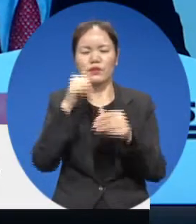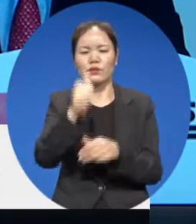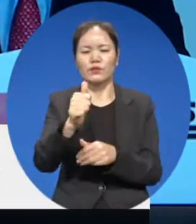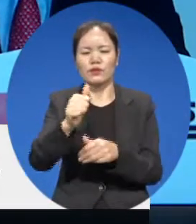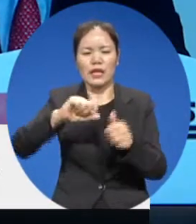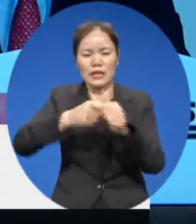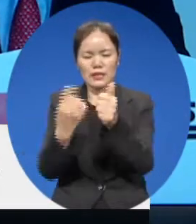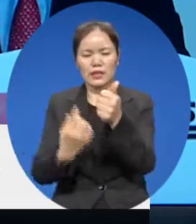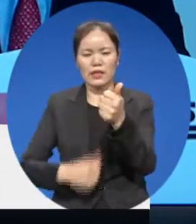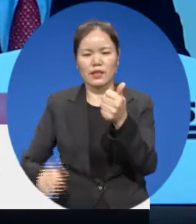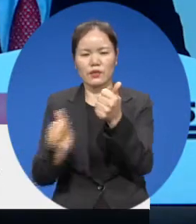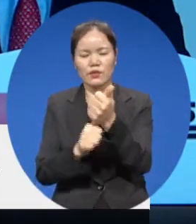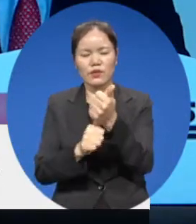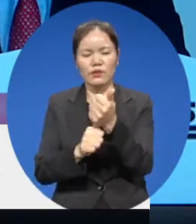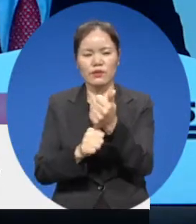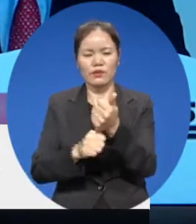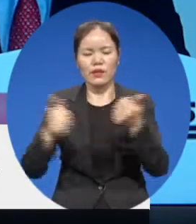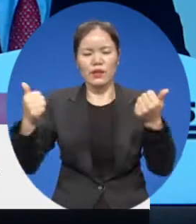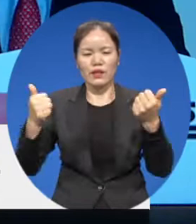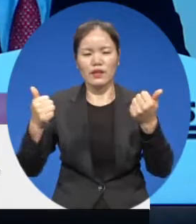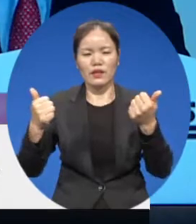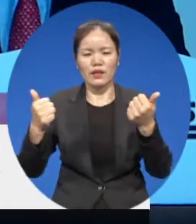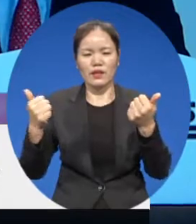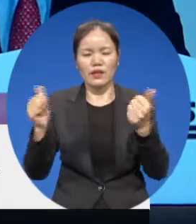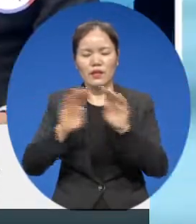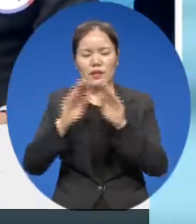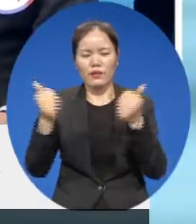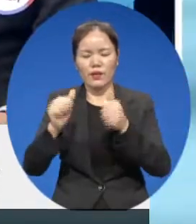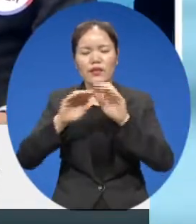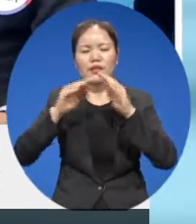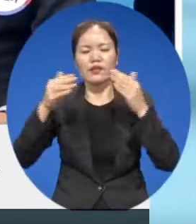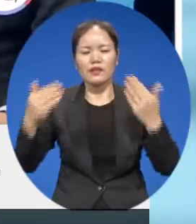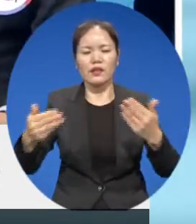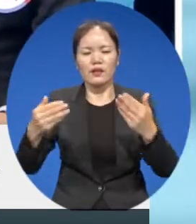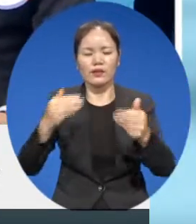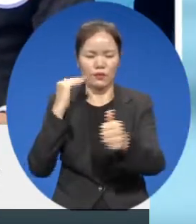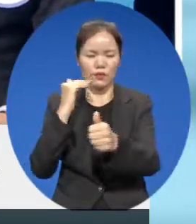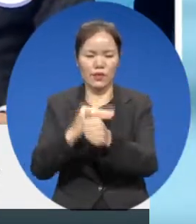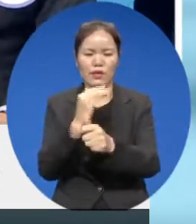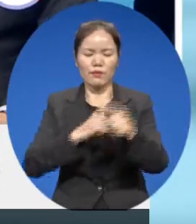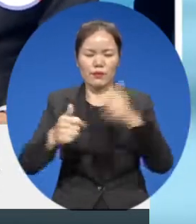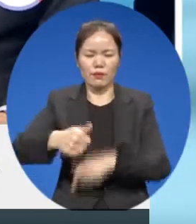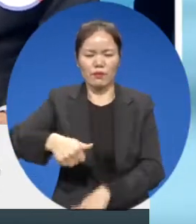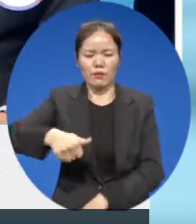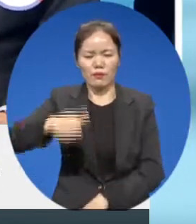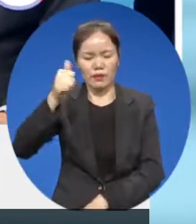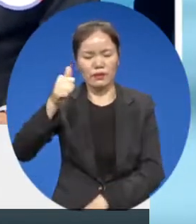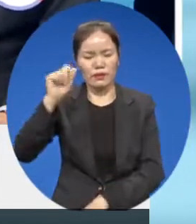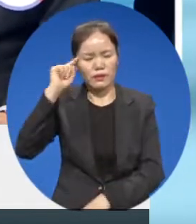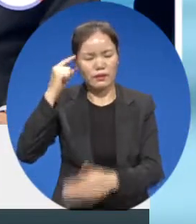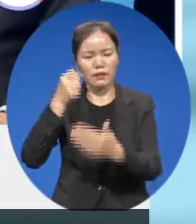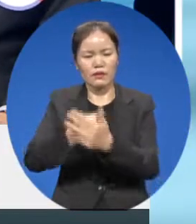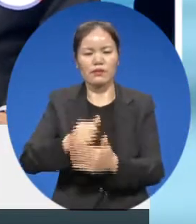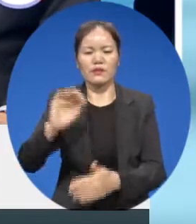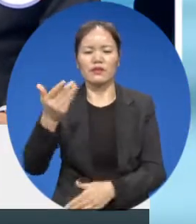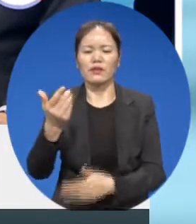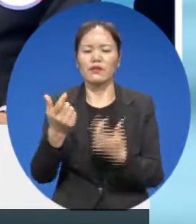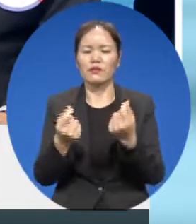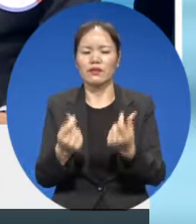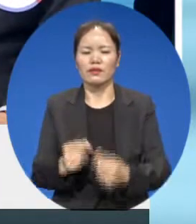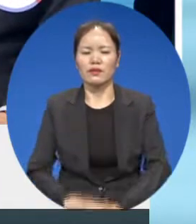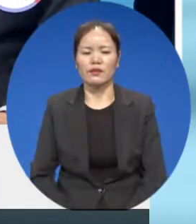해임 시키는게 여러 낙하 시키더라도 이제는 돌이킬 수 없는 국명 까지 가 버린 거죠 그래서 오늘 문재인 대통령이 이용구 병사를